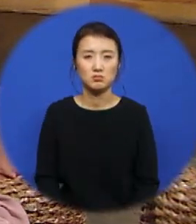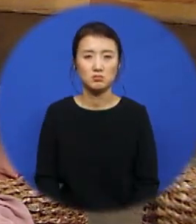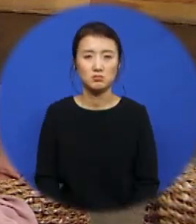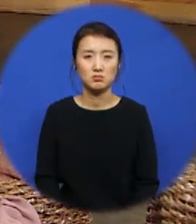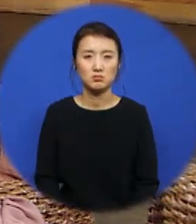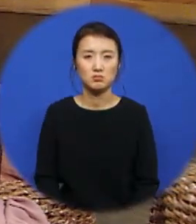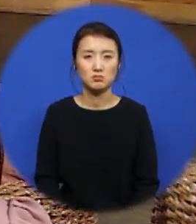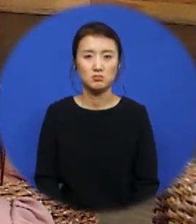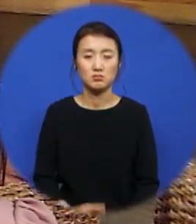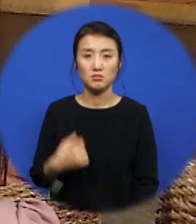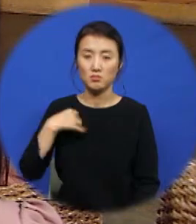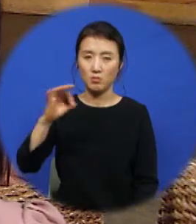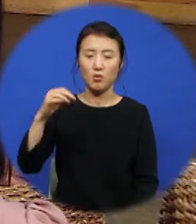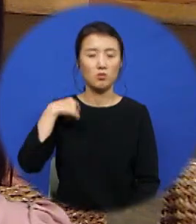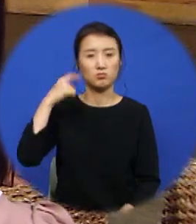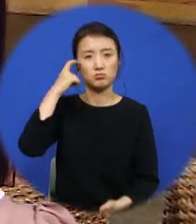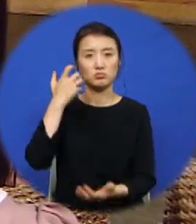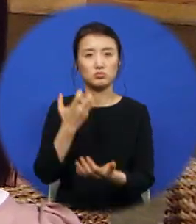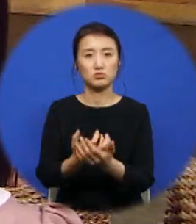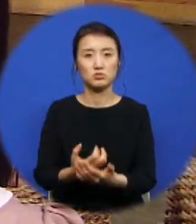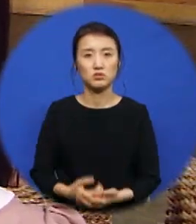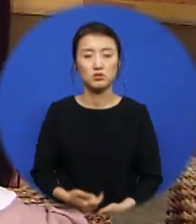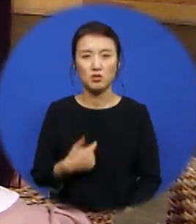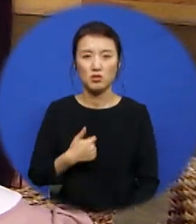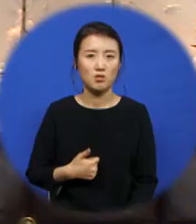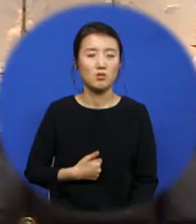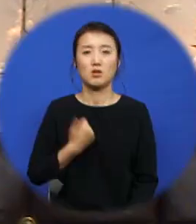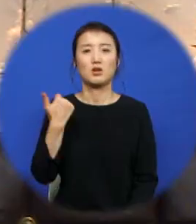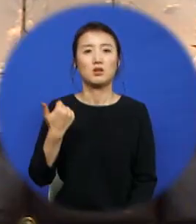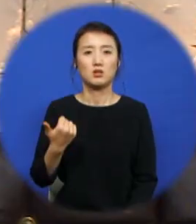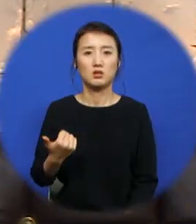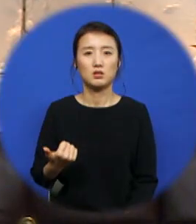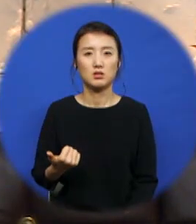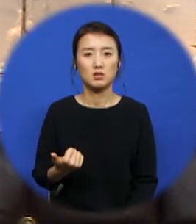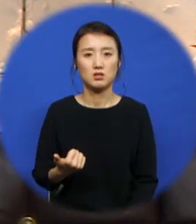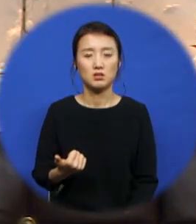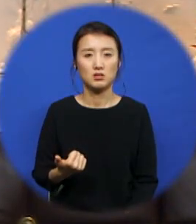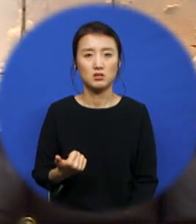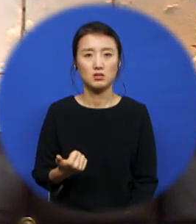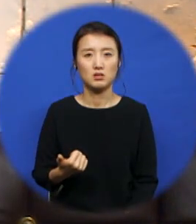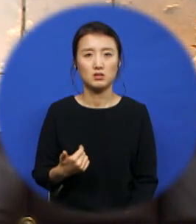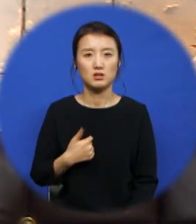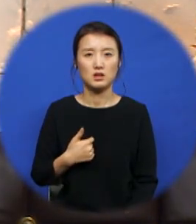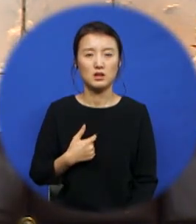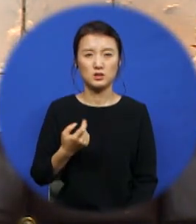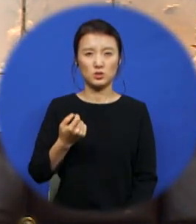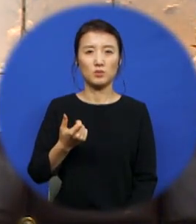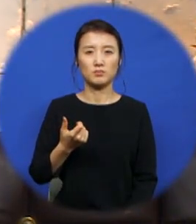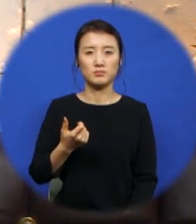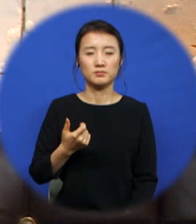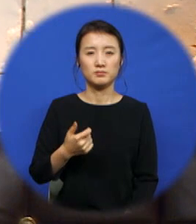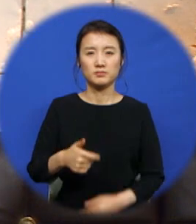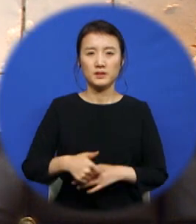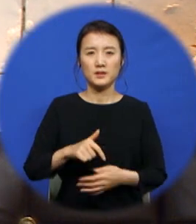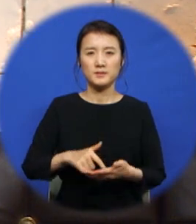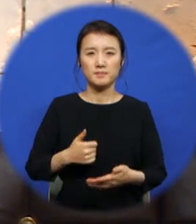아 저거 엄청 충격 받았습니다 그 제가 화가 나 가지고 있죠 제가 약간 이 정의감이 있거든요